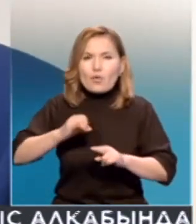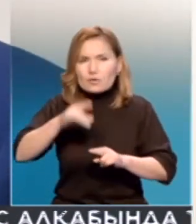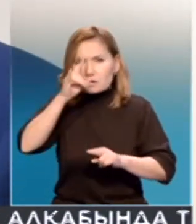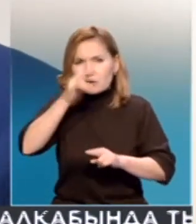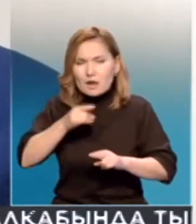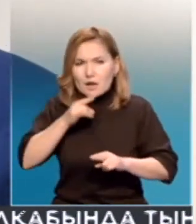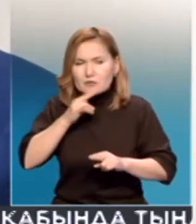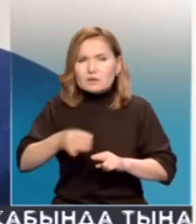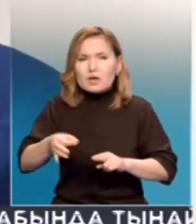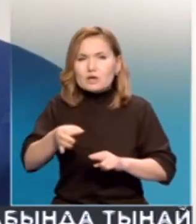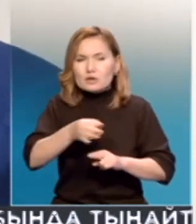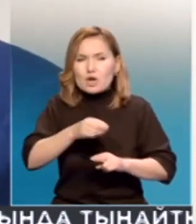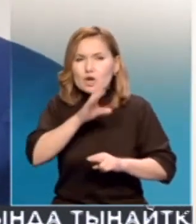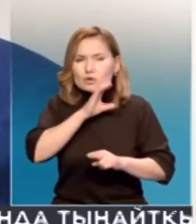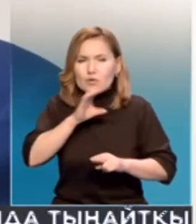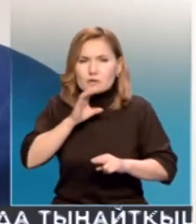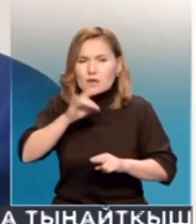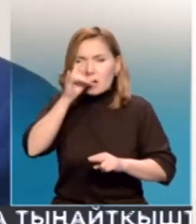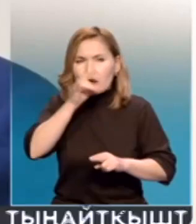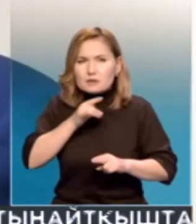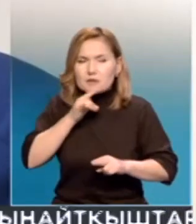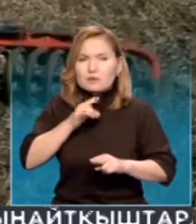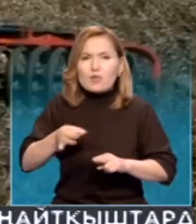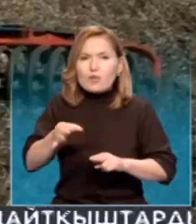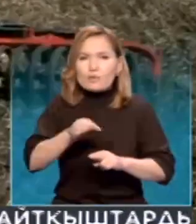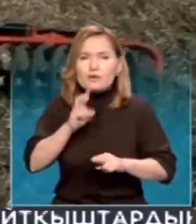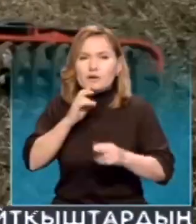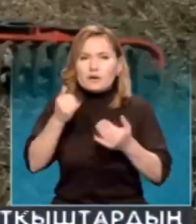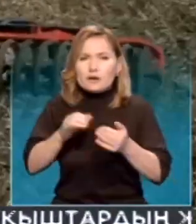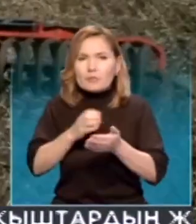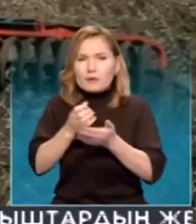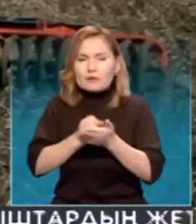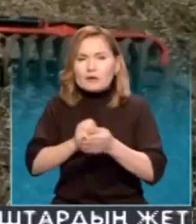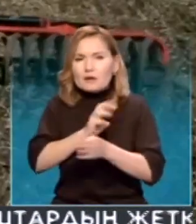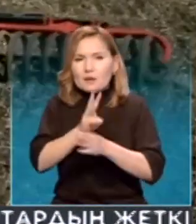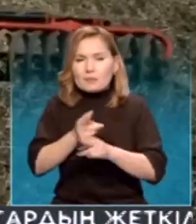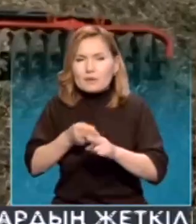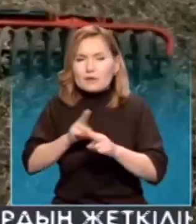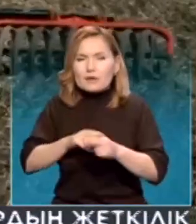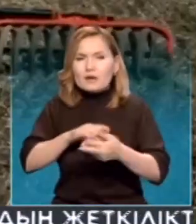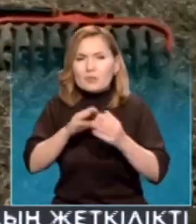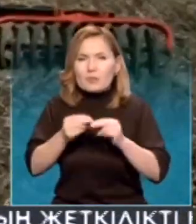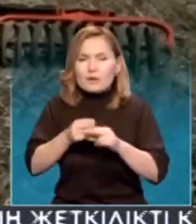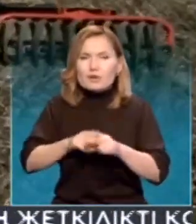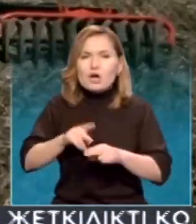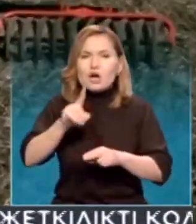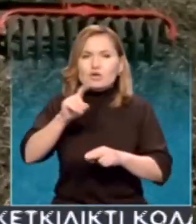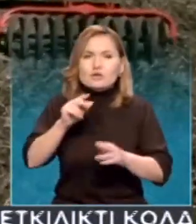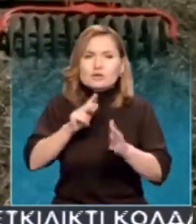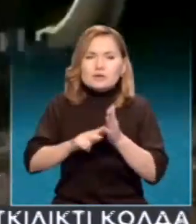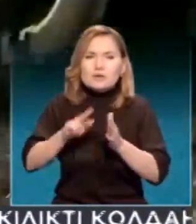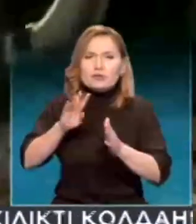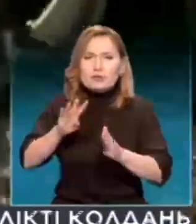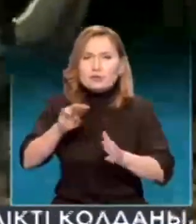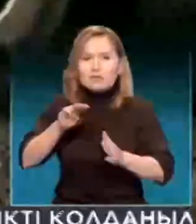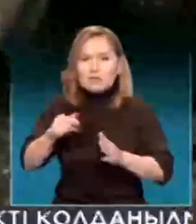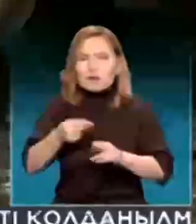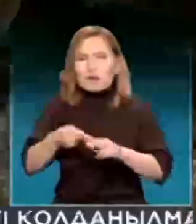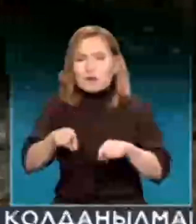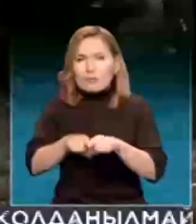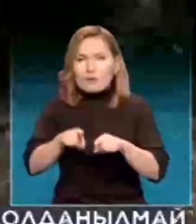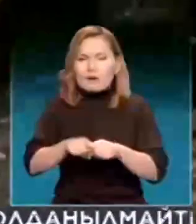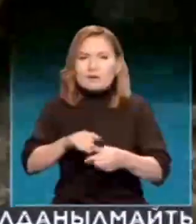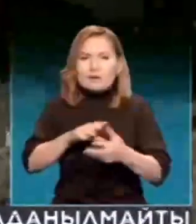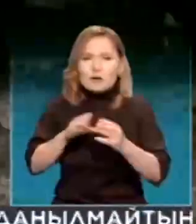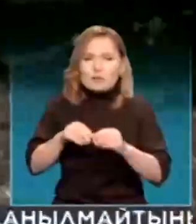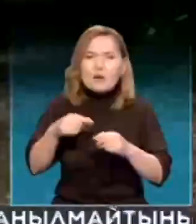солтүстік өңірлерінде де жөнелту жұмыстар басталып кетті. Шаруаларға делінген солярканың литрі 184 теңге болмақ. Нарықтағы баға